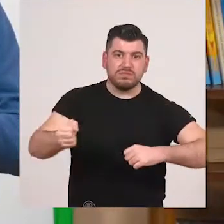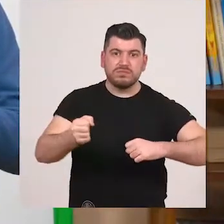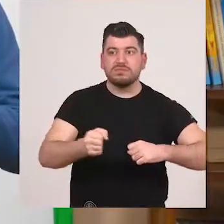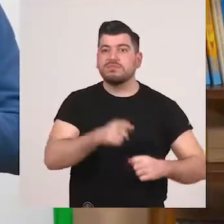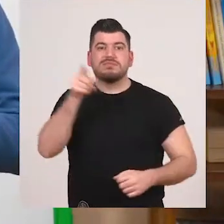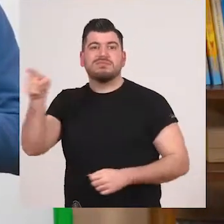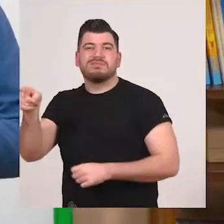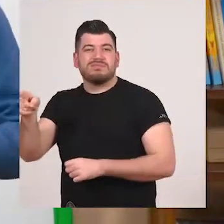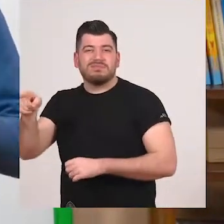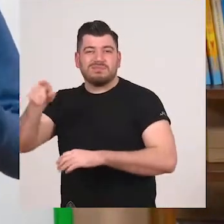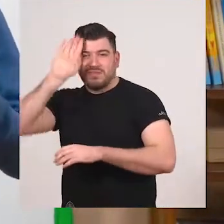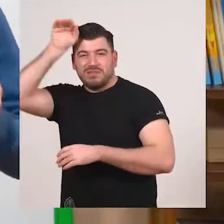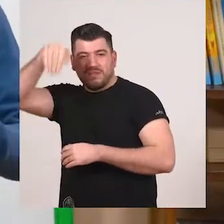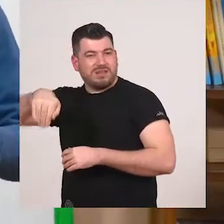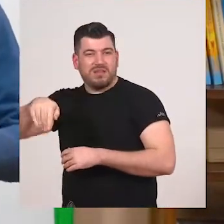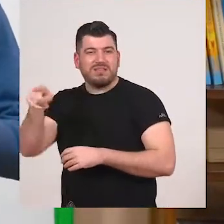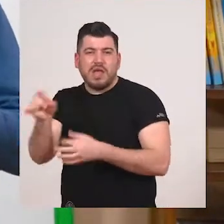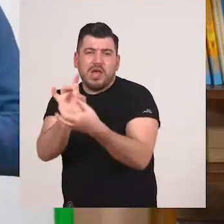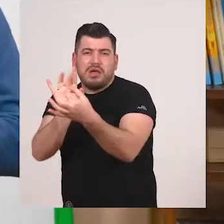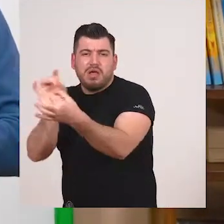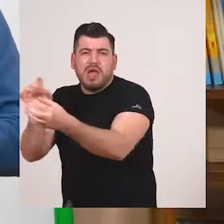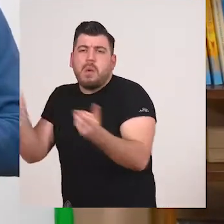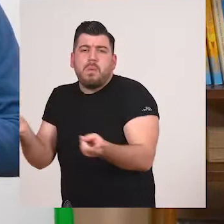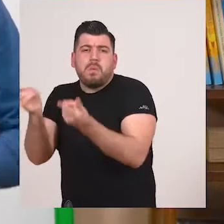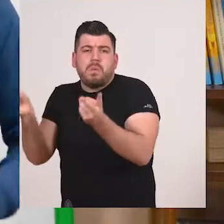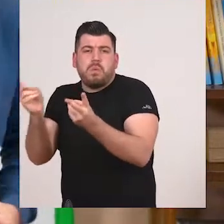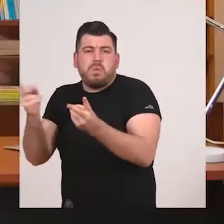ελαφριά οπλισμένων και τοξοβόλων Περσών.